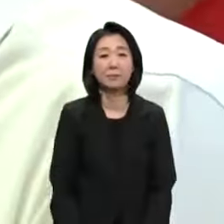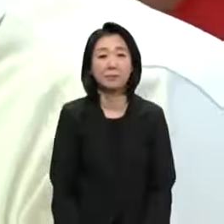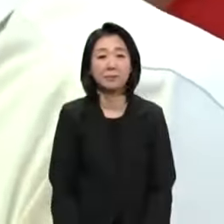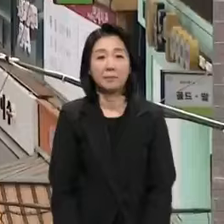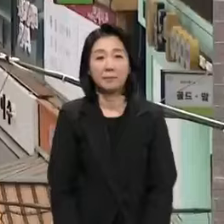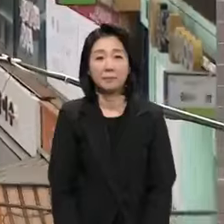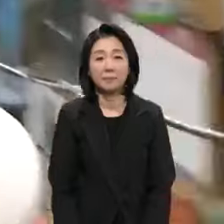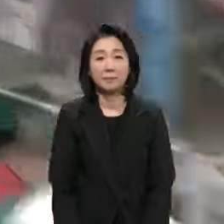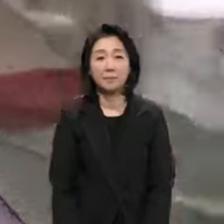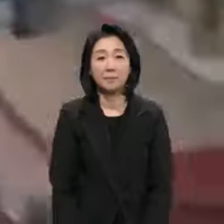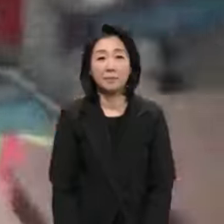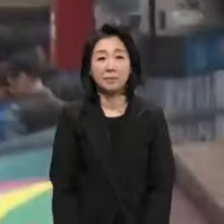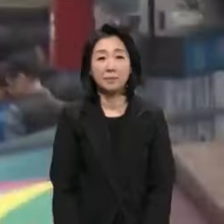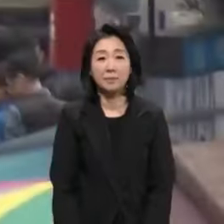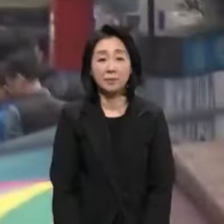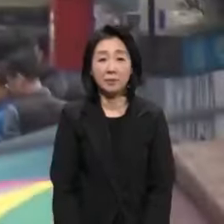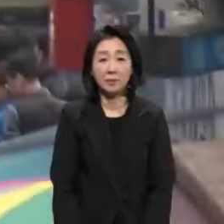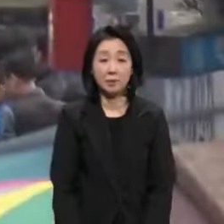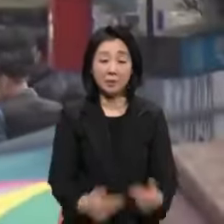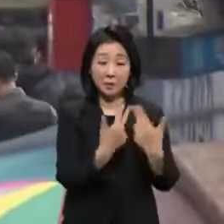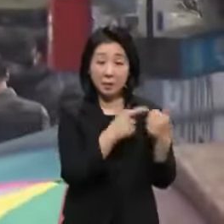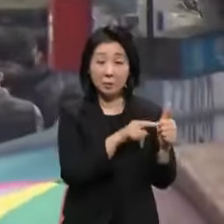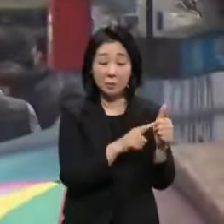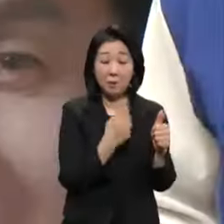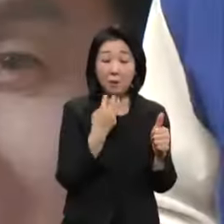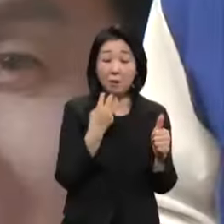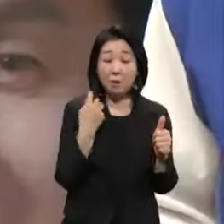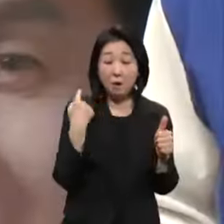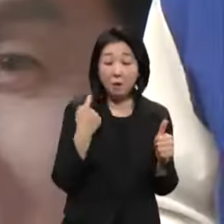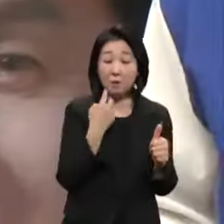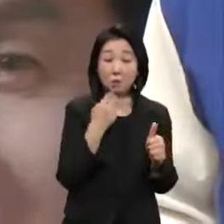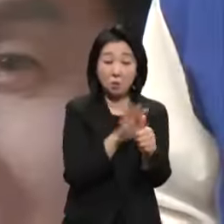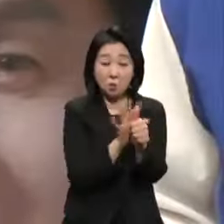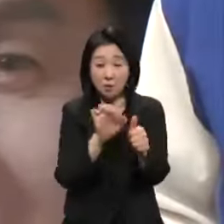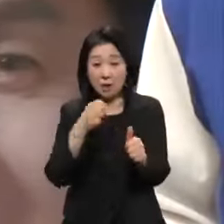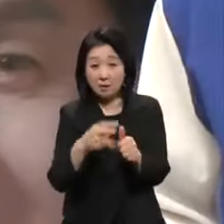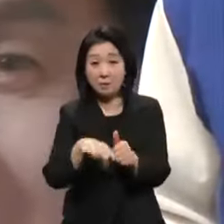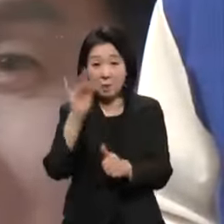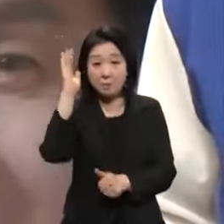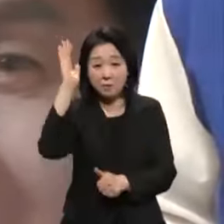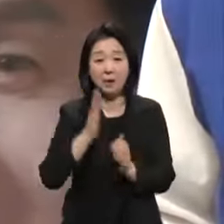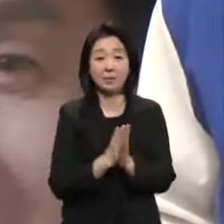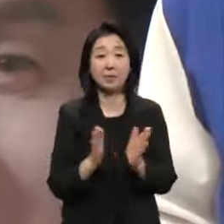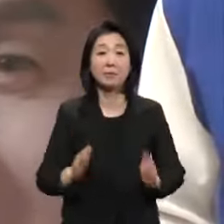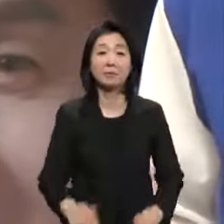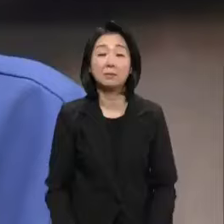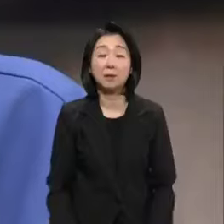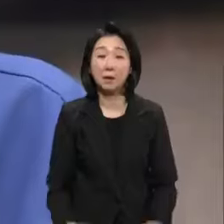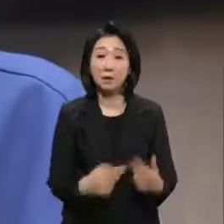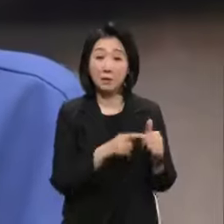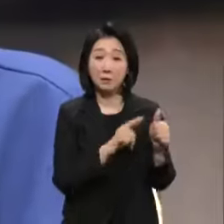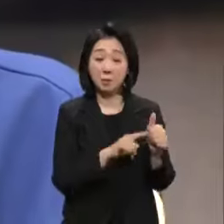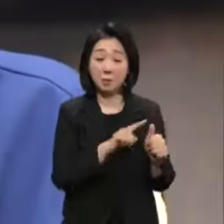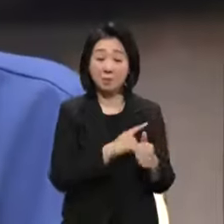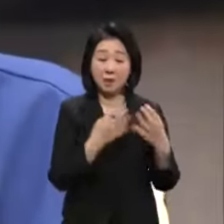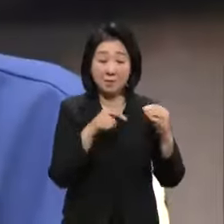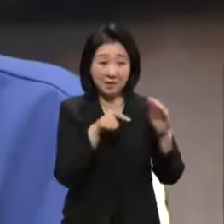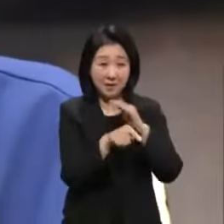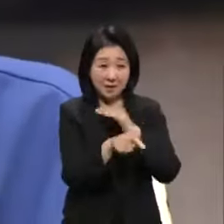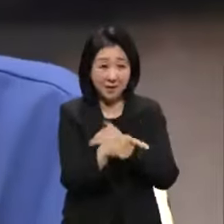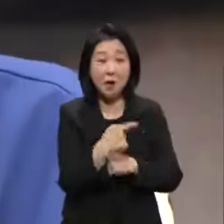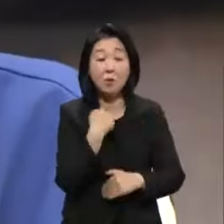겁니다. 민주당 이재명 대표는 어제 서울 동작을에서 유세를 시작했습니다. 이 대표가 가장 많이 찾은